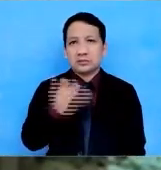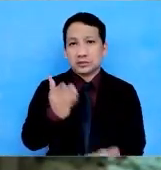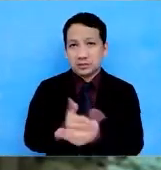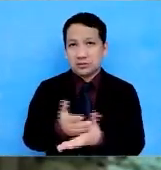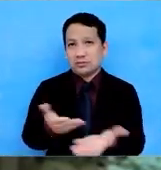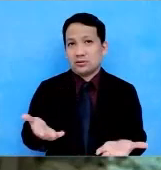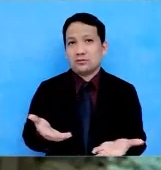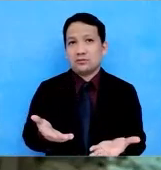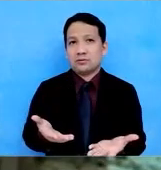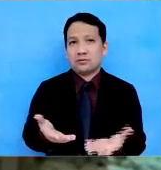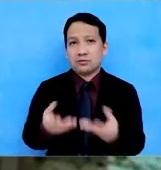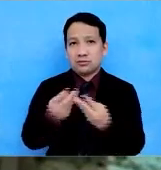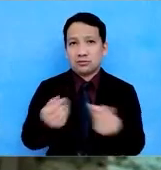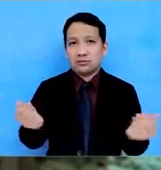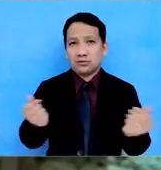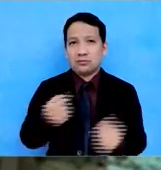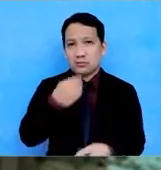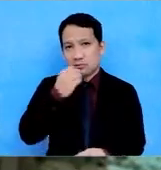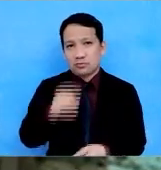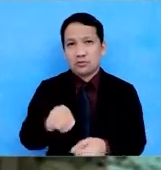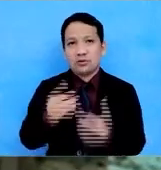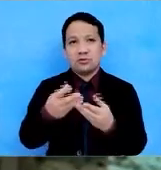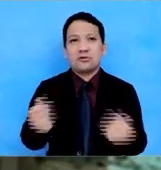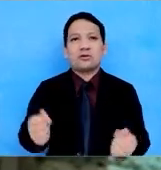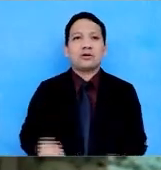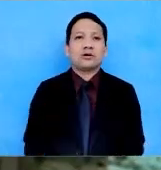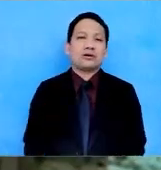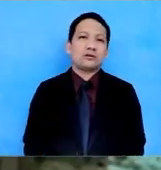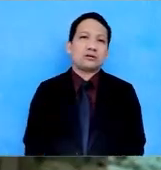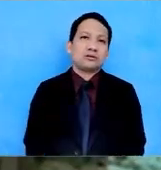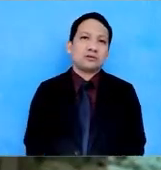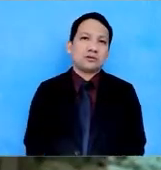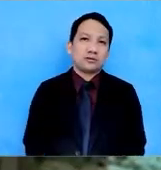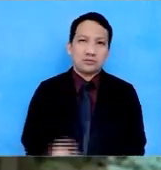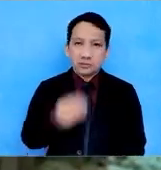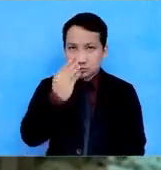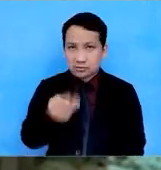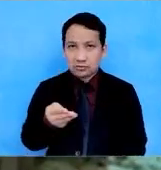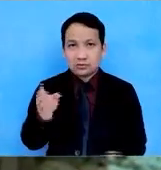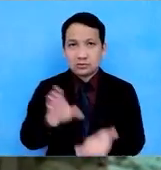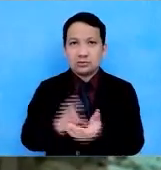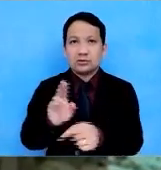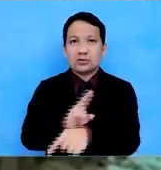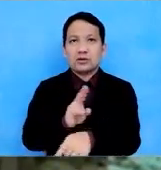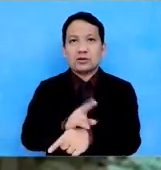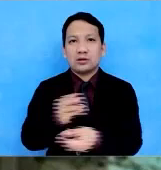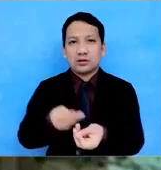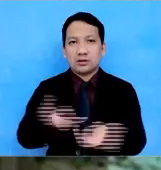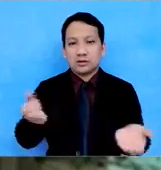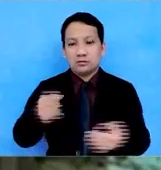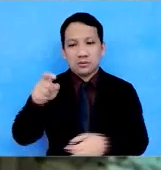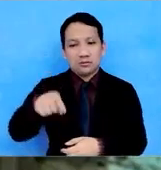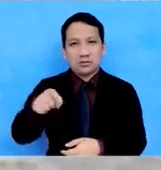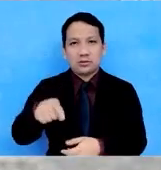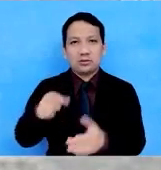po ng mga orders. Tapos yung konting puhunan na gamit na rin sa mga pangangailangan sa